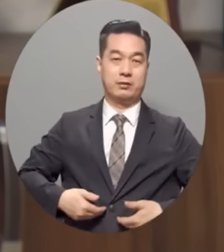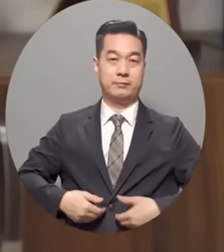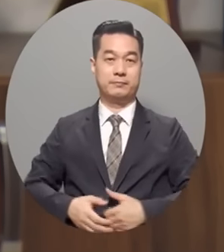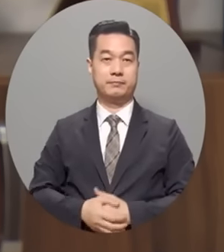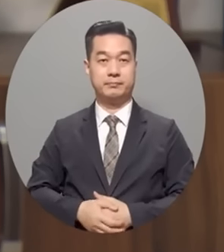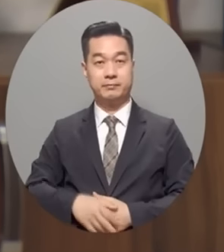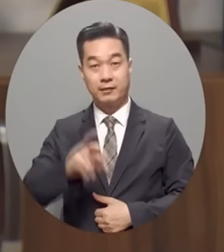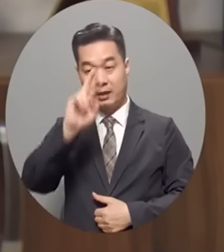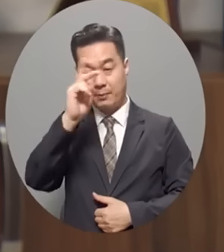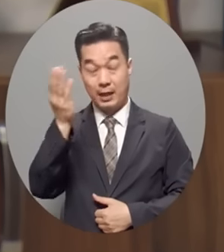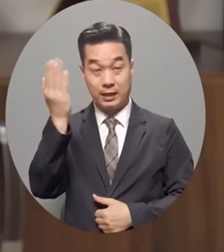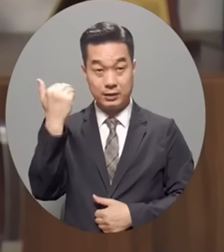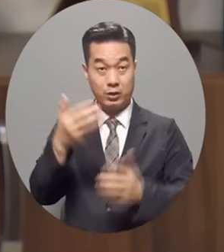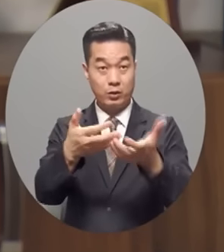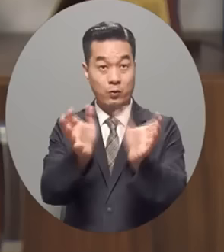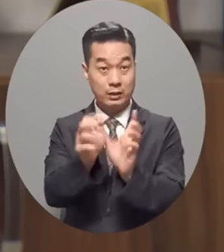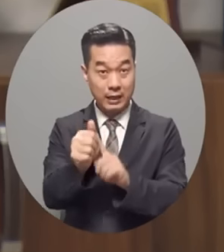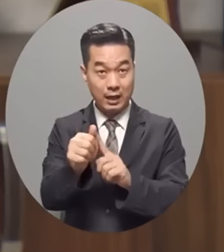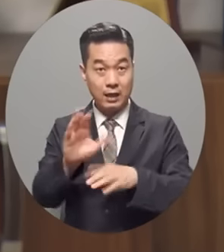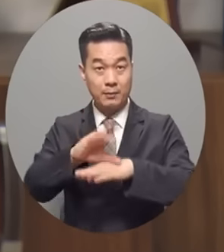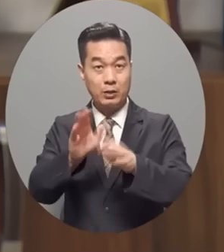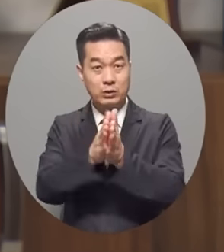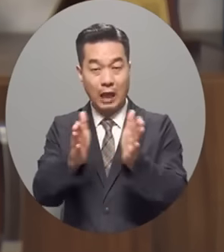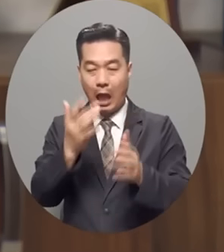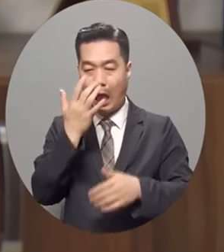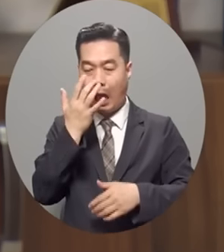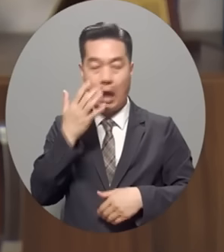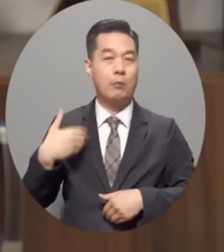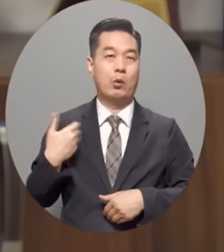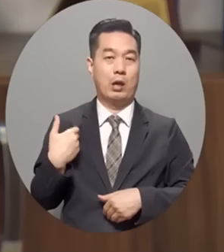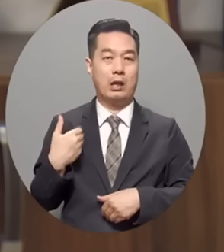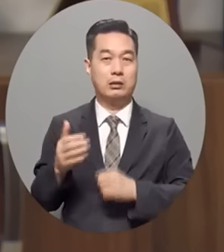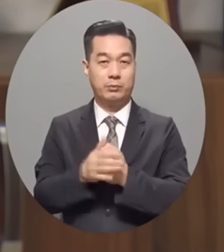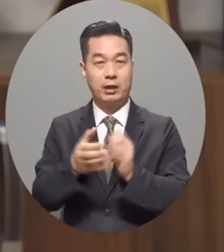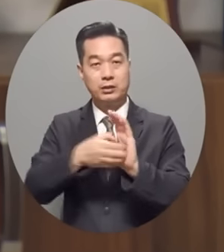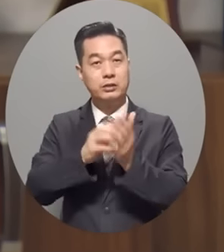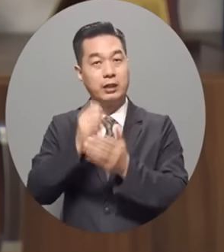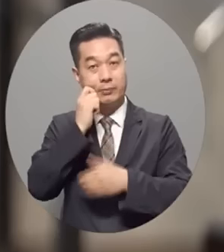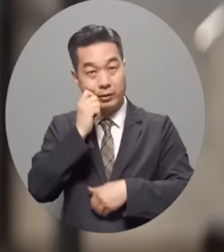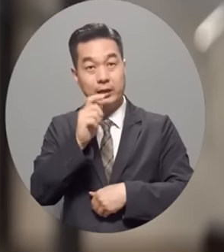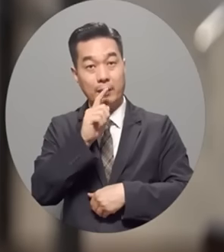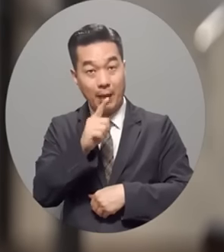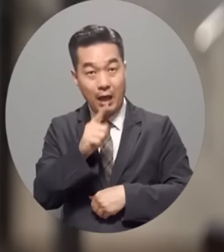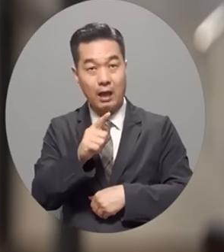원장은 SNS에 방송이 시작된 사실을 알지 못했다면서 부적절한